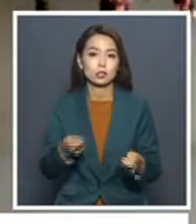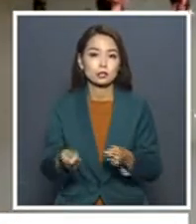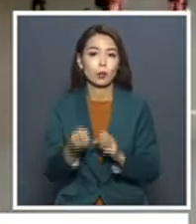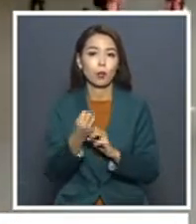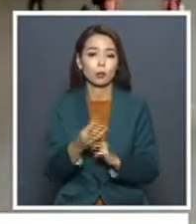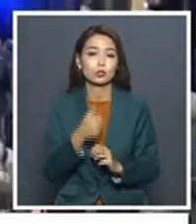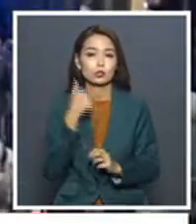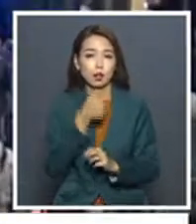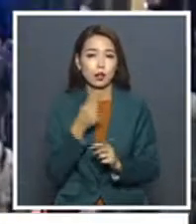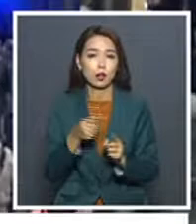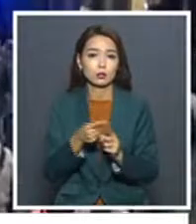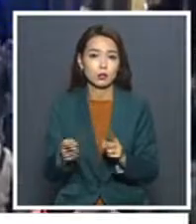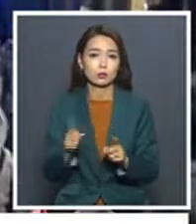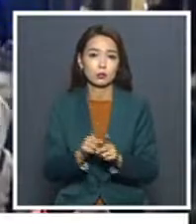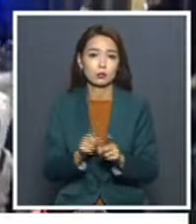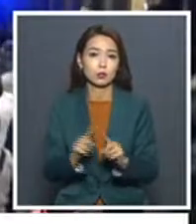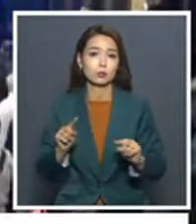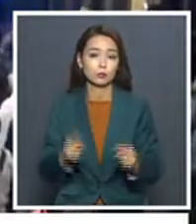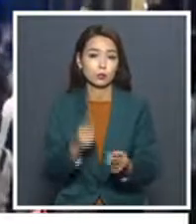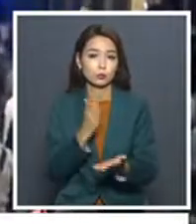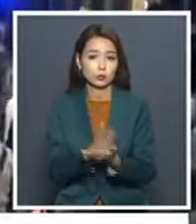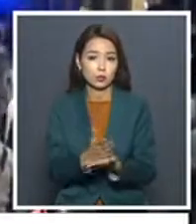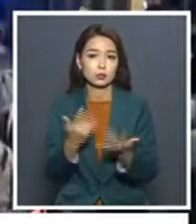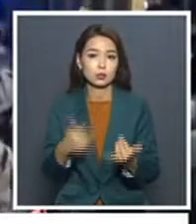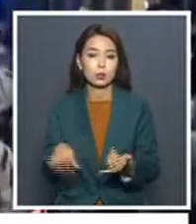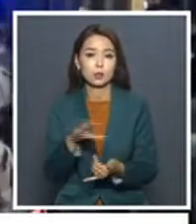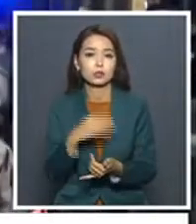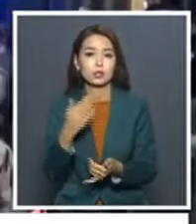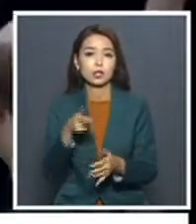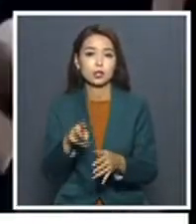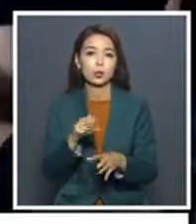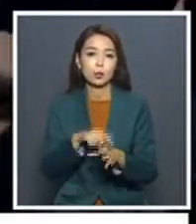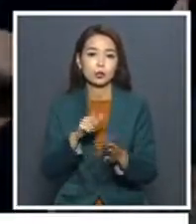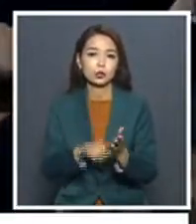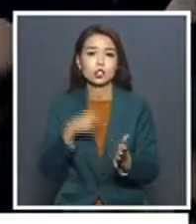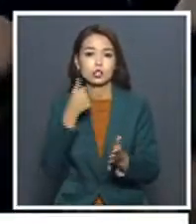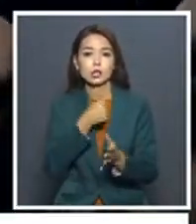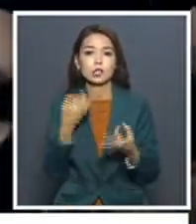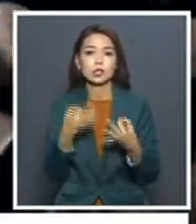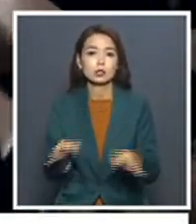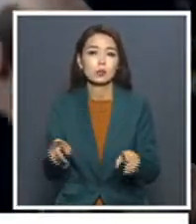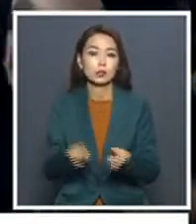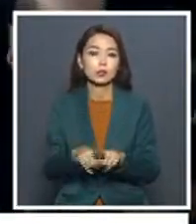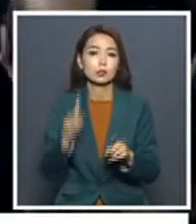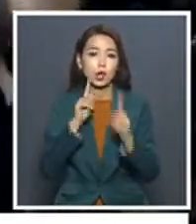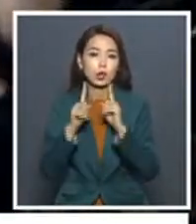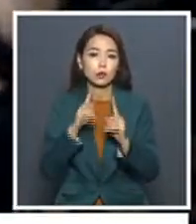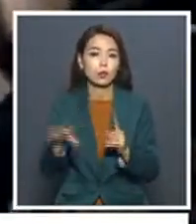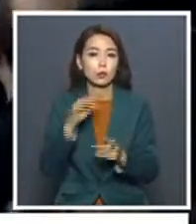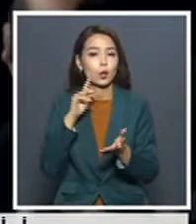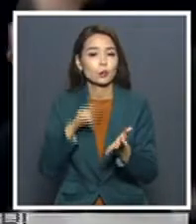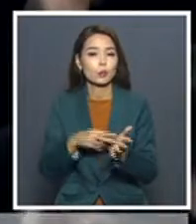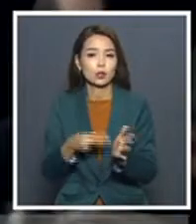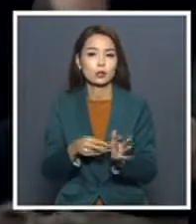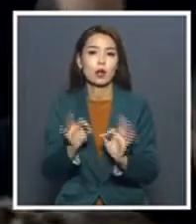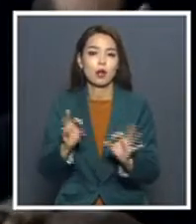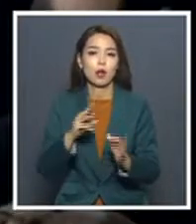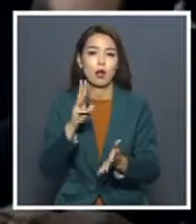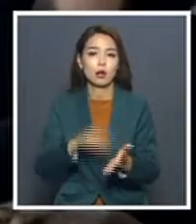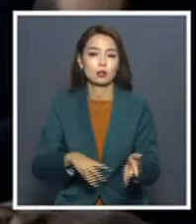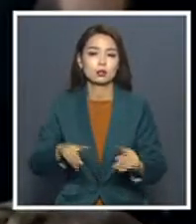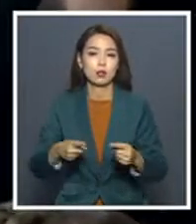13 жылға дейін бас бостандығынан айырылуы себеп болып отыр. Олар 2017 жылы тәуелсіздік референдумын ұйымдастырды деп айыпталған